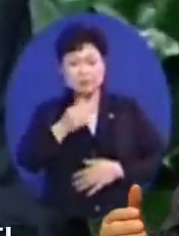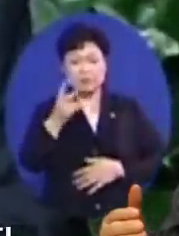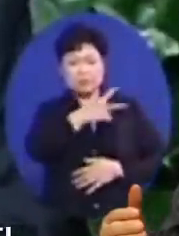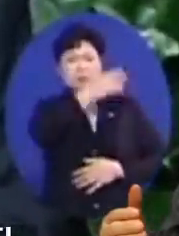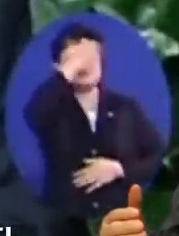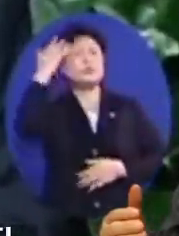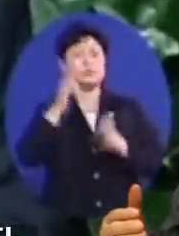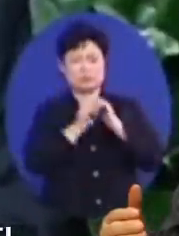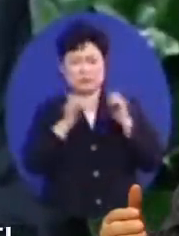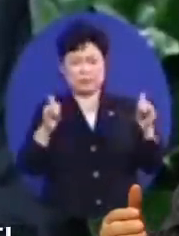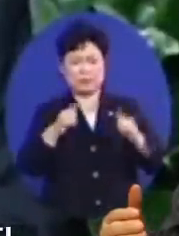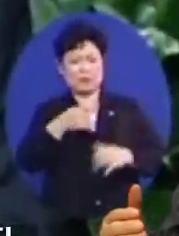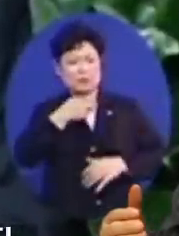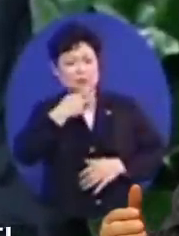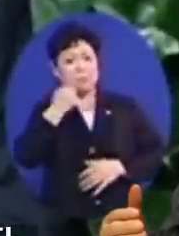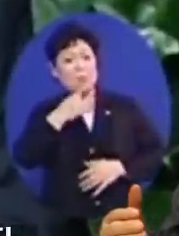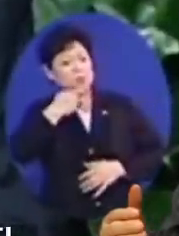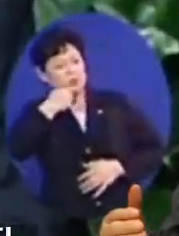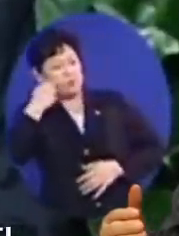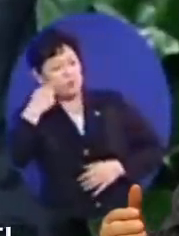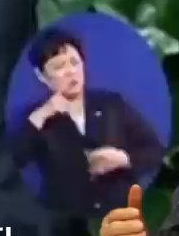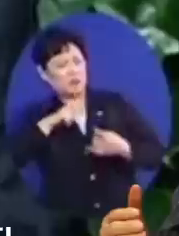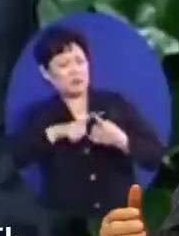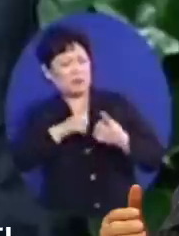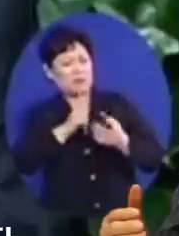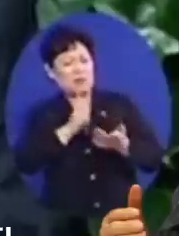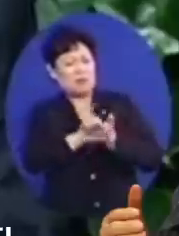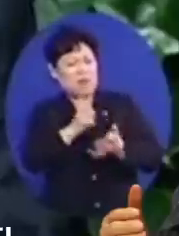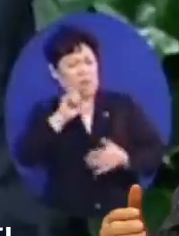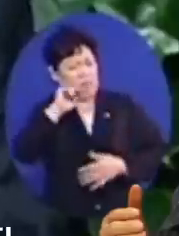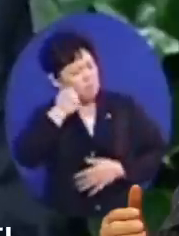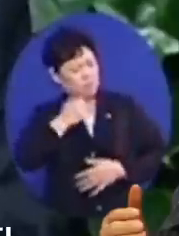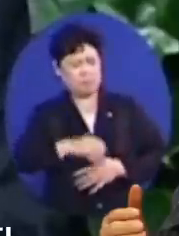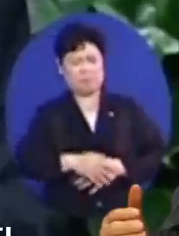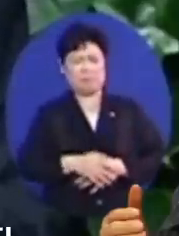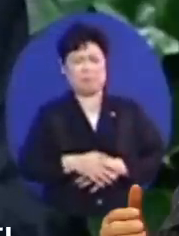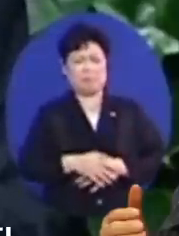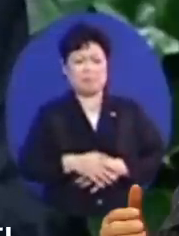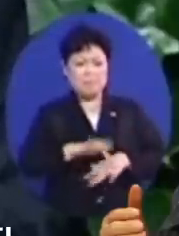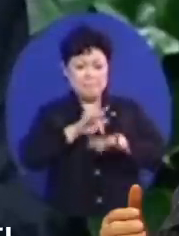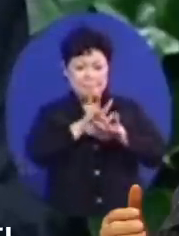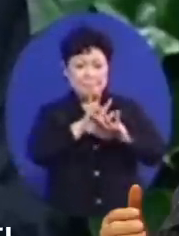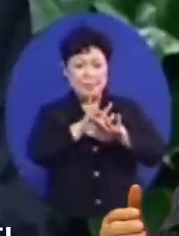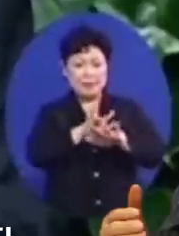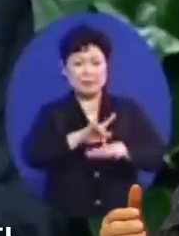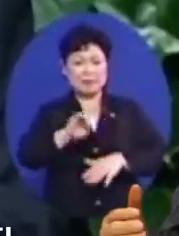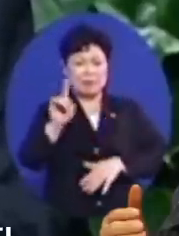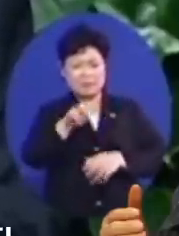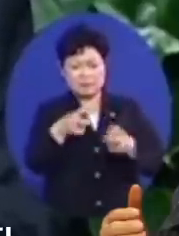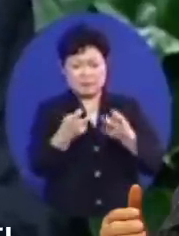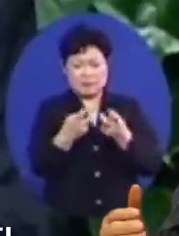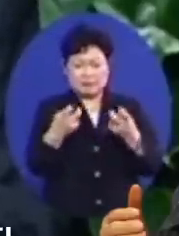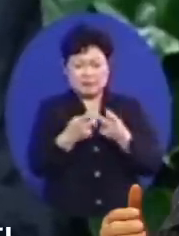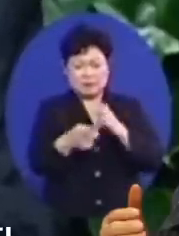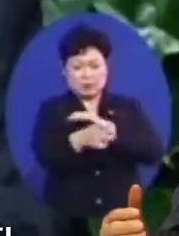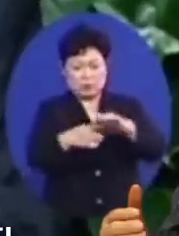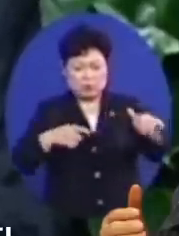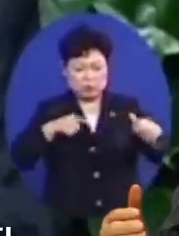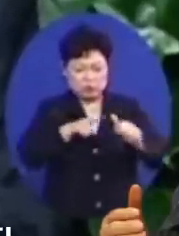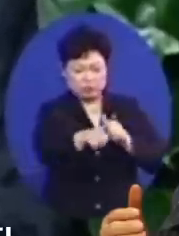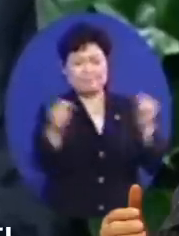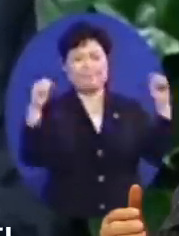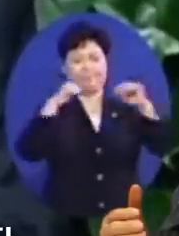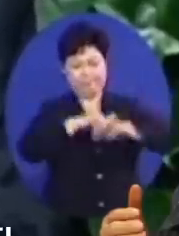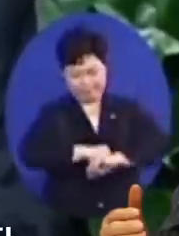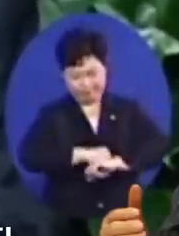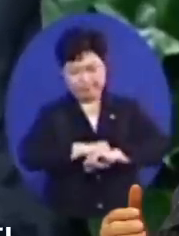젊은이들은 이 유혹을 이겨내기가 굉장히 힘이 드는 것입니다. 마귀는 어찌하는지 도둑질하고 죽이고 멸망시키려고